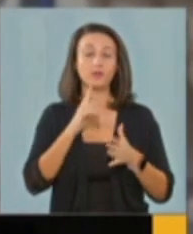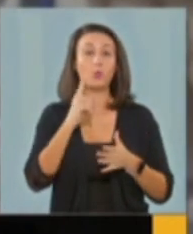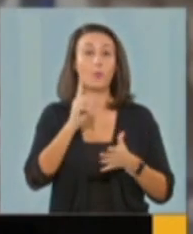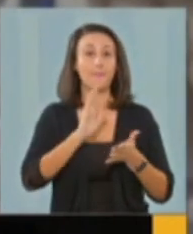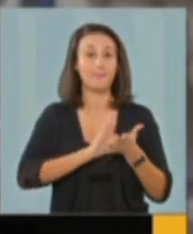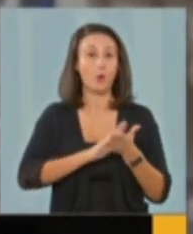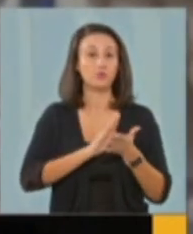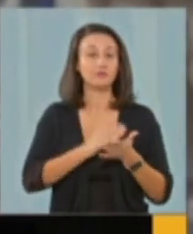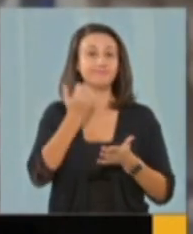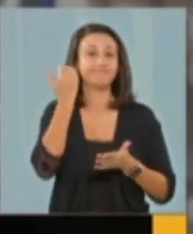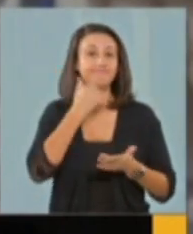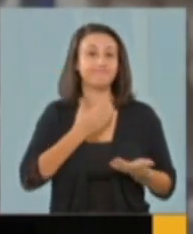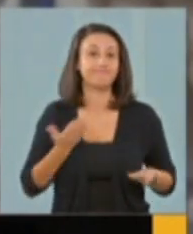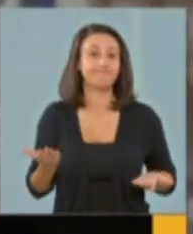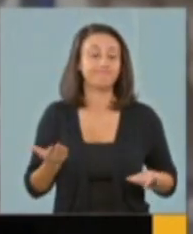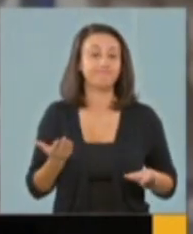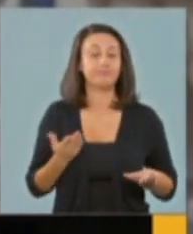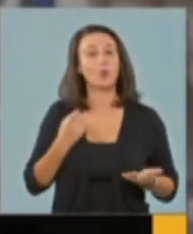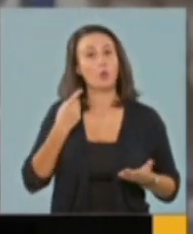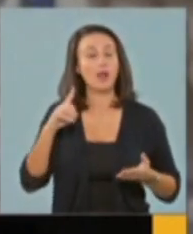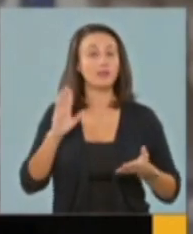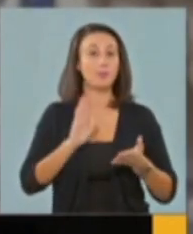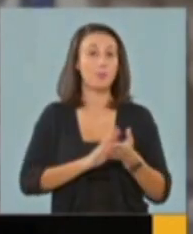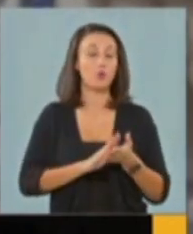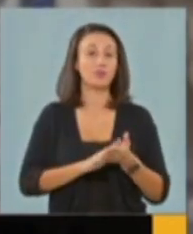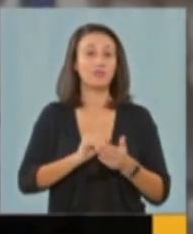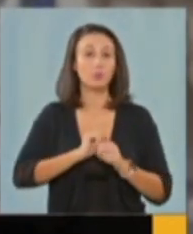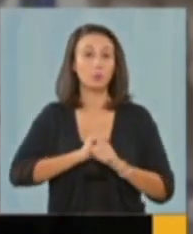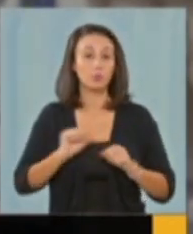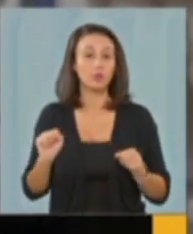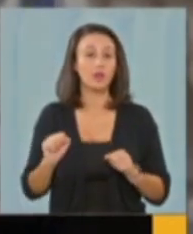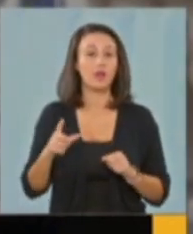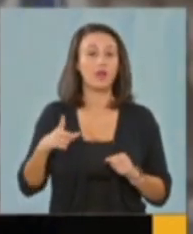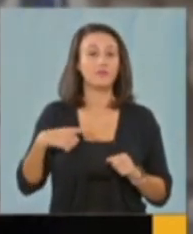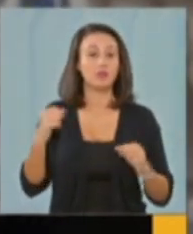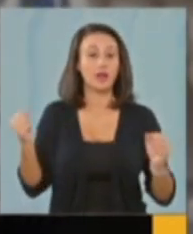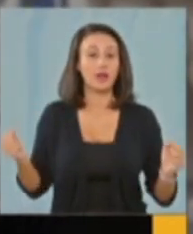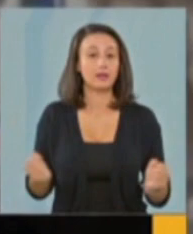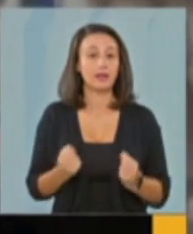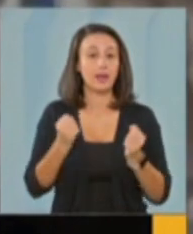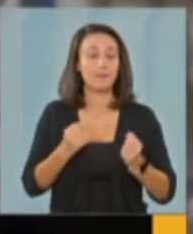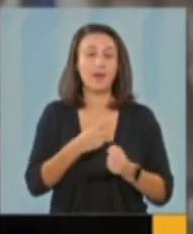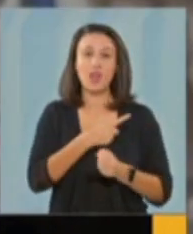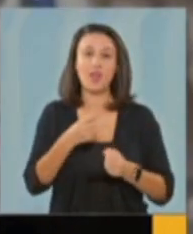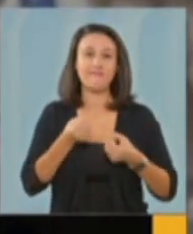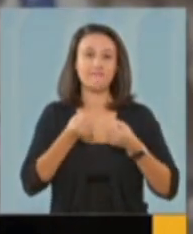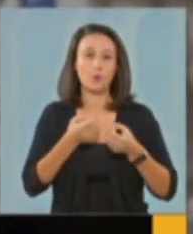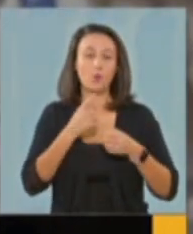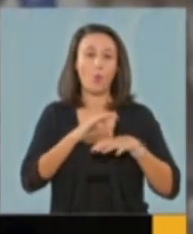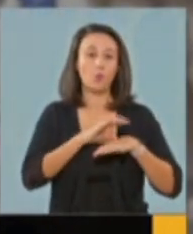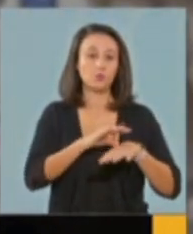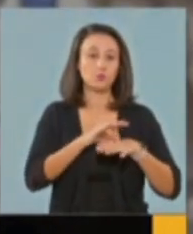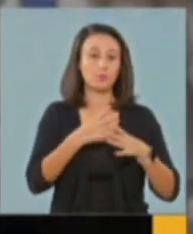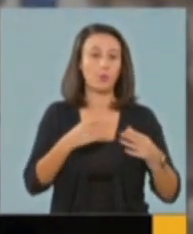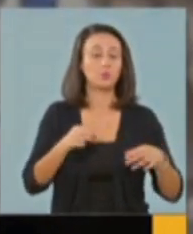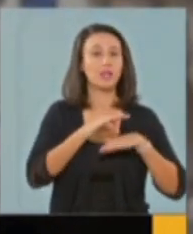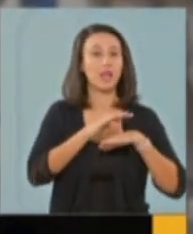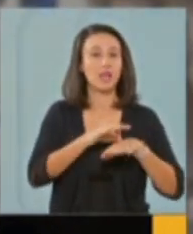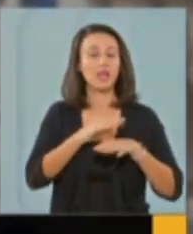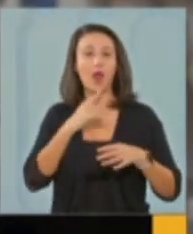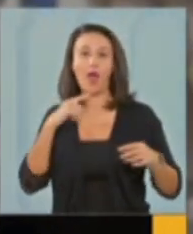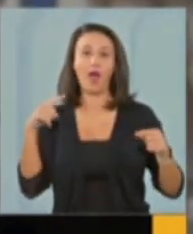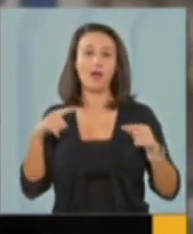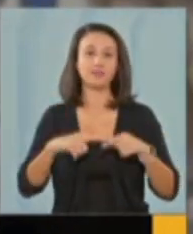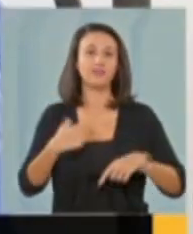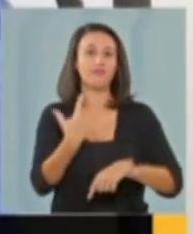motiv pentru eșec iar un alt motiv poate mai puternica ar fi fost campania de dezinformare condusă de mai mulți lideri antivaccinare